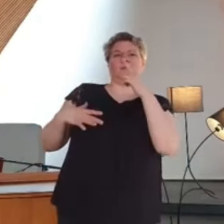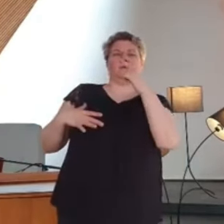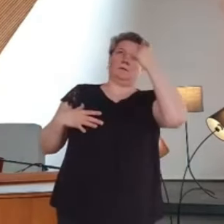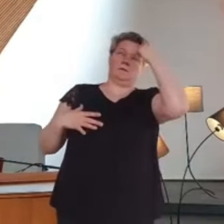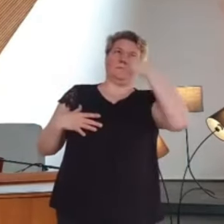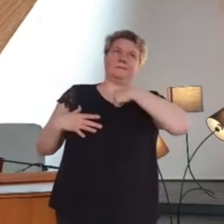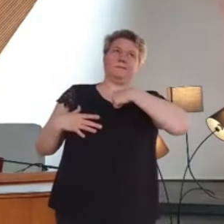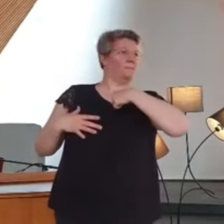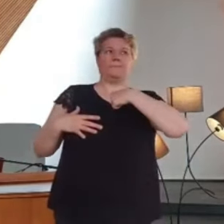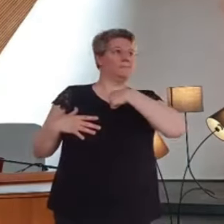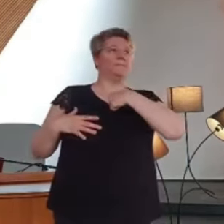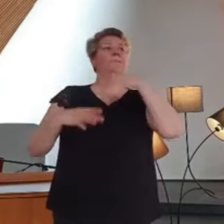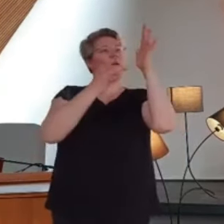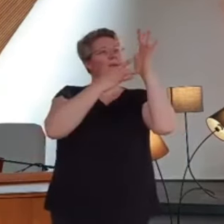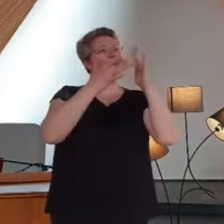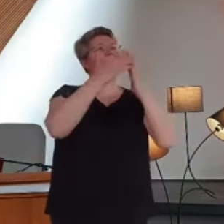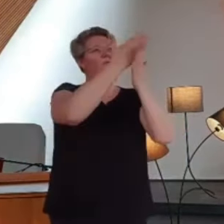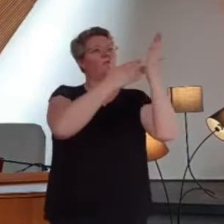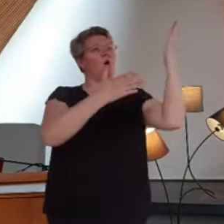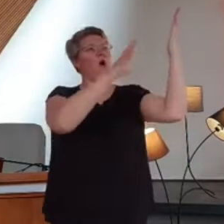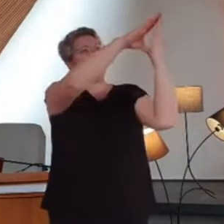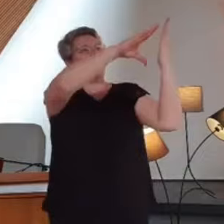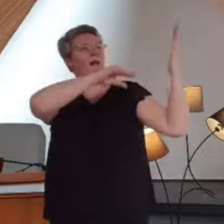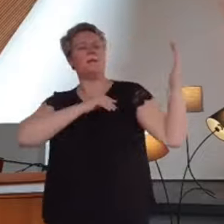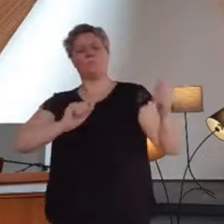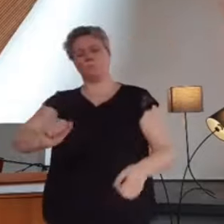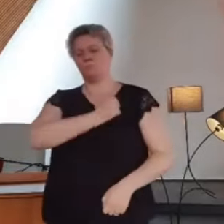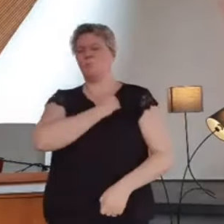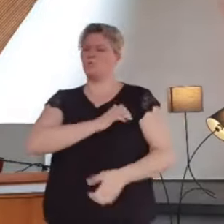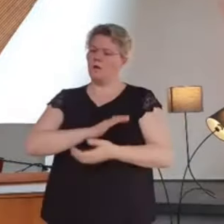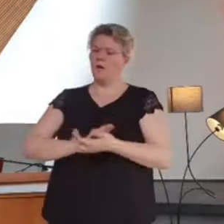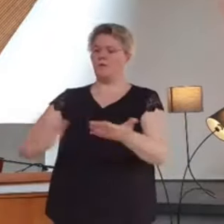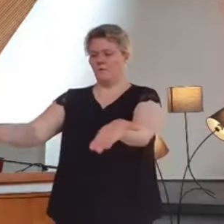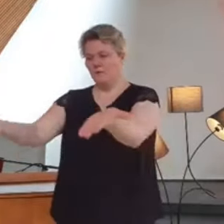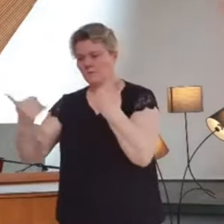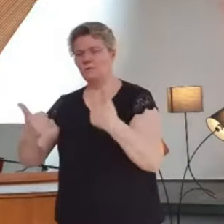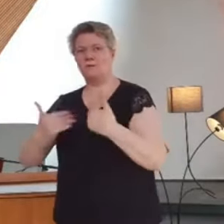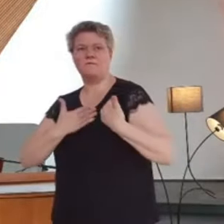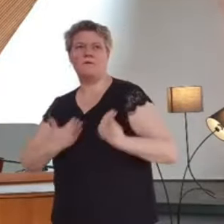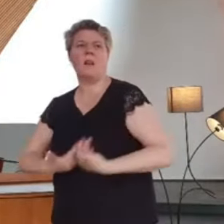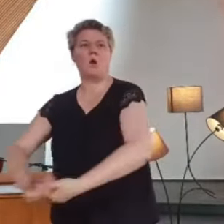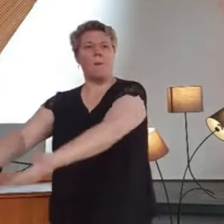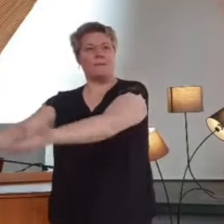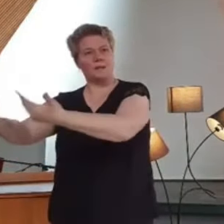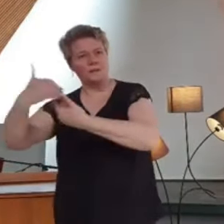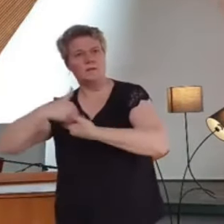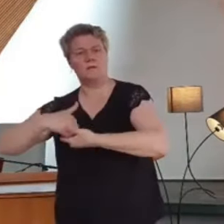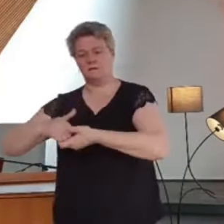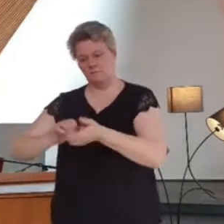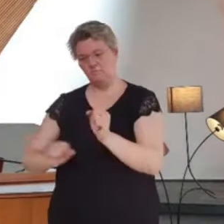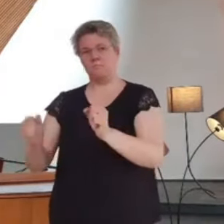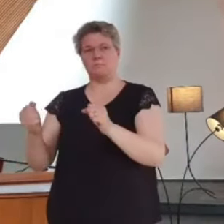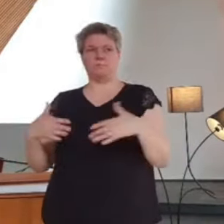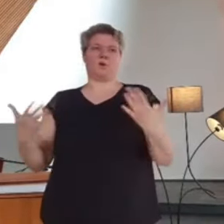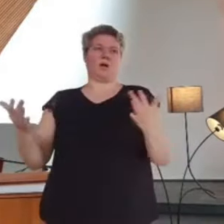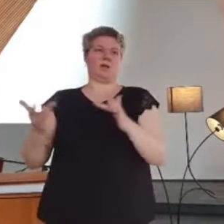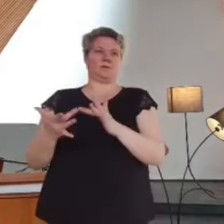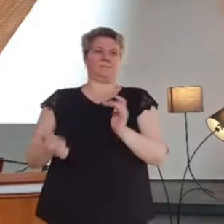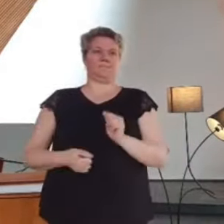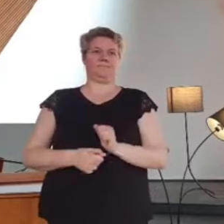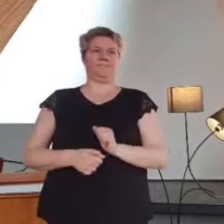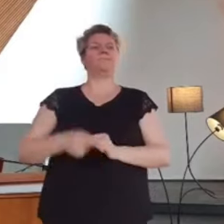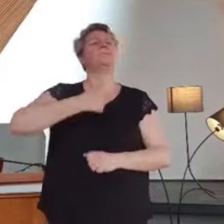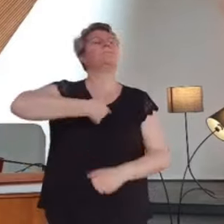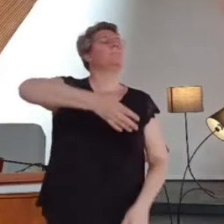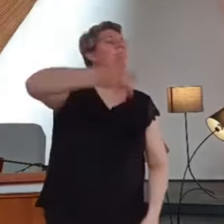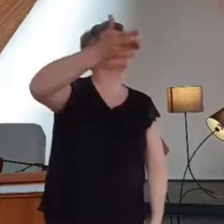Vielleicht ist das der Punkt, sich von Jesus ein wenig Mut zusprechen zu lassen, über diese Barriere zu springen. Ich habe mal einen